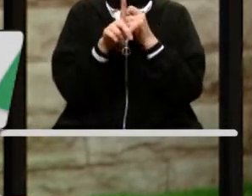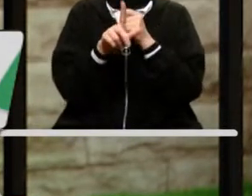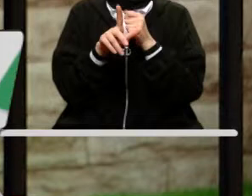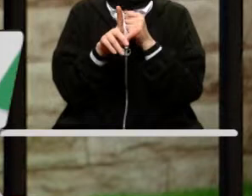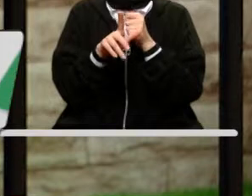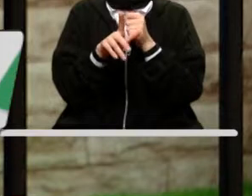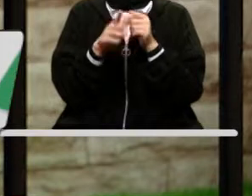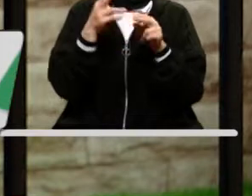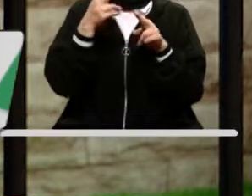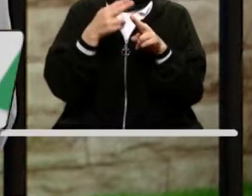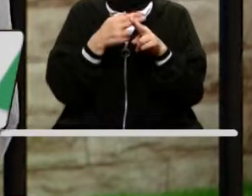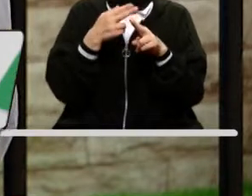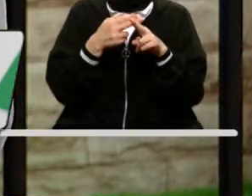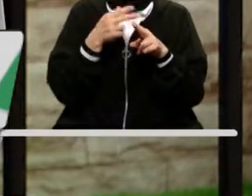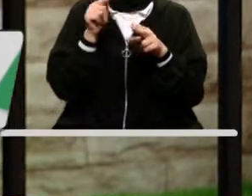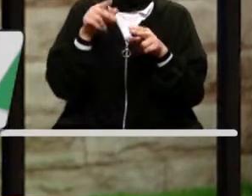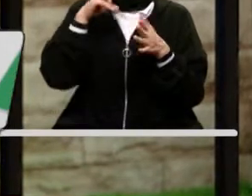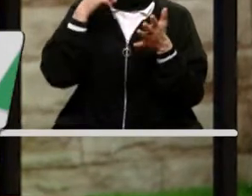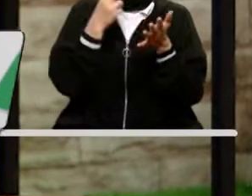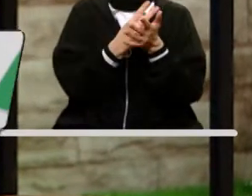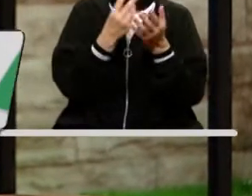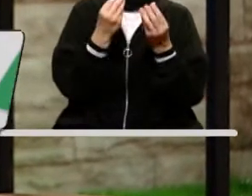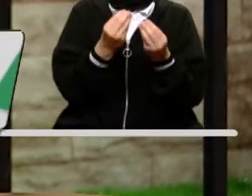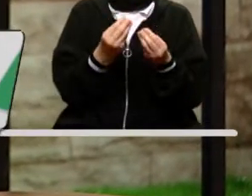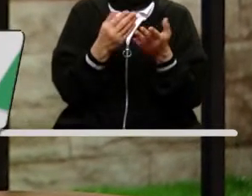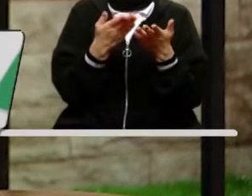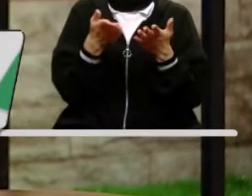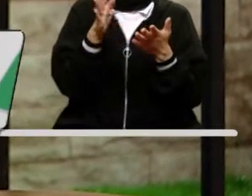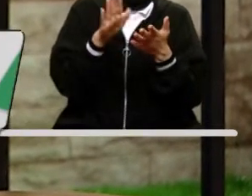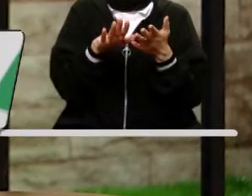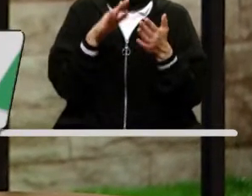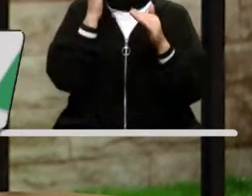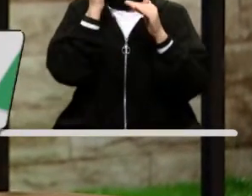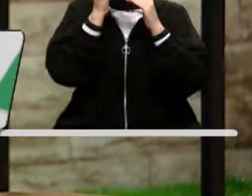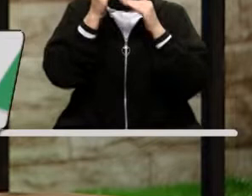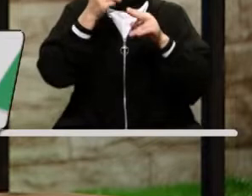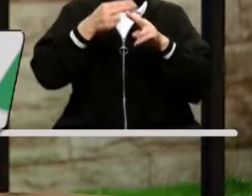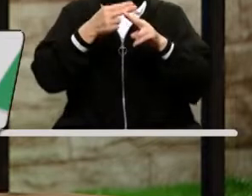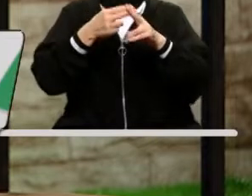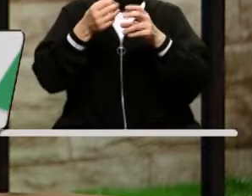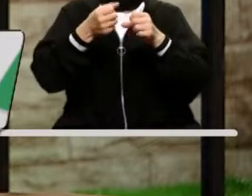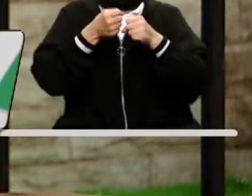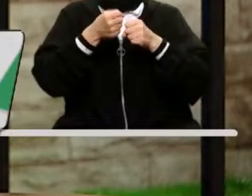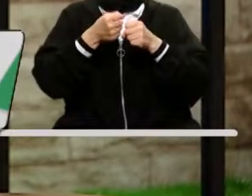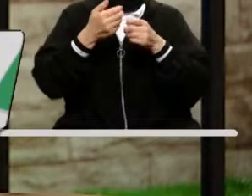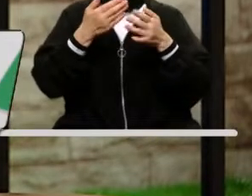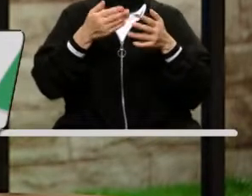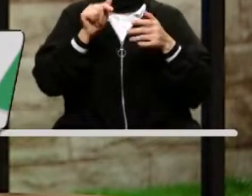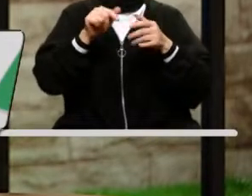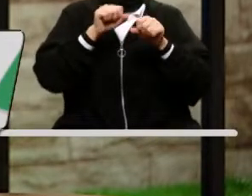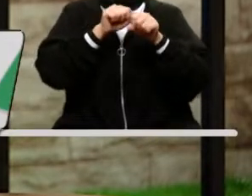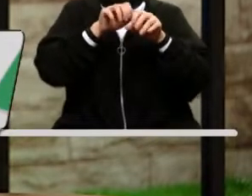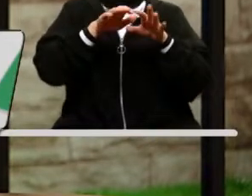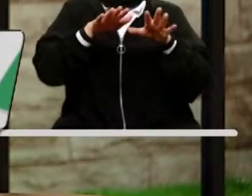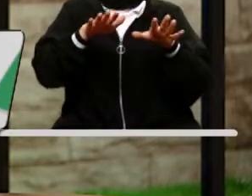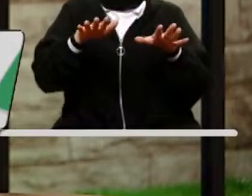düşünüyorum. Deneyerek zaten buna karar vereceksiniz. Biz başka toplumları örnek alıp ya işte bilmem ne sisteminde